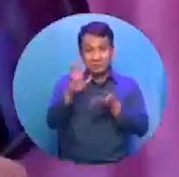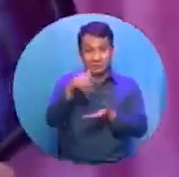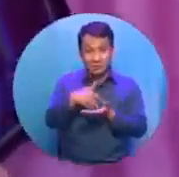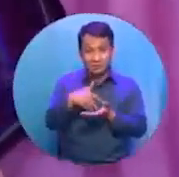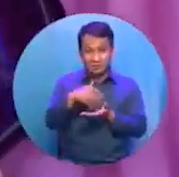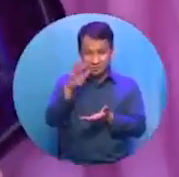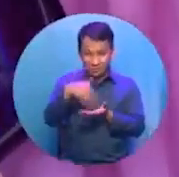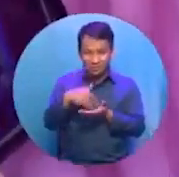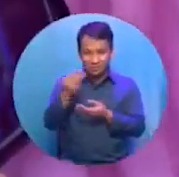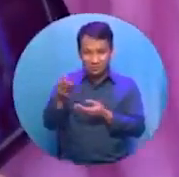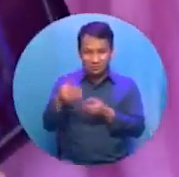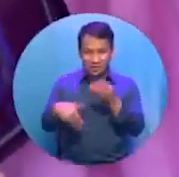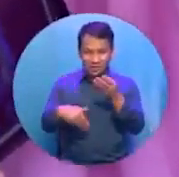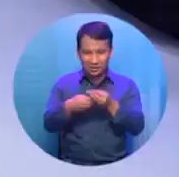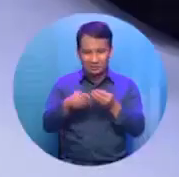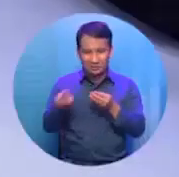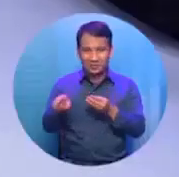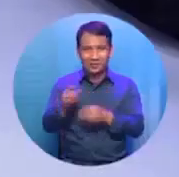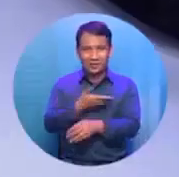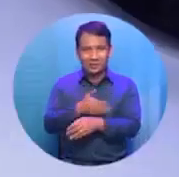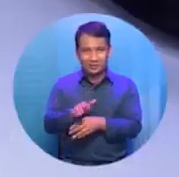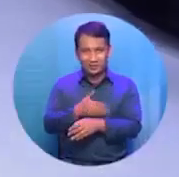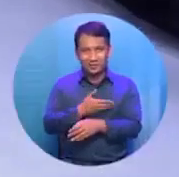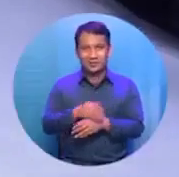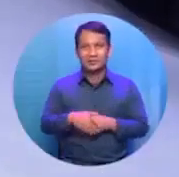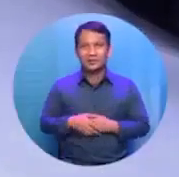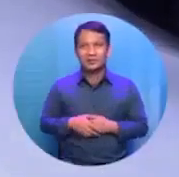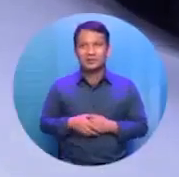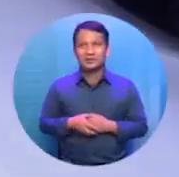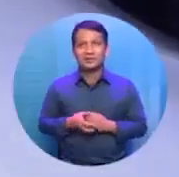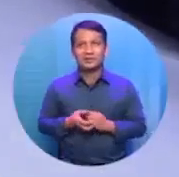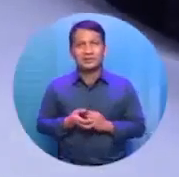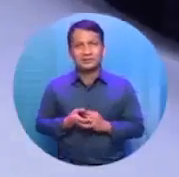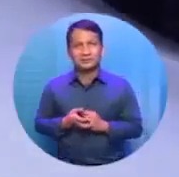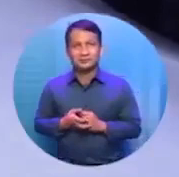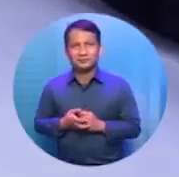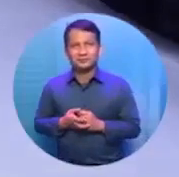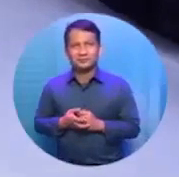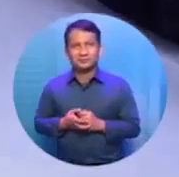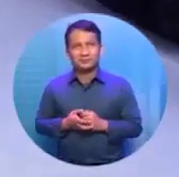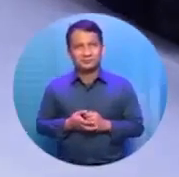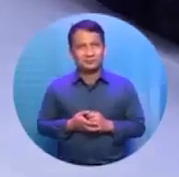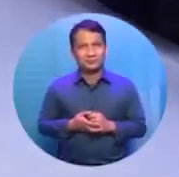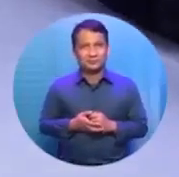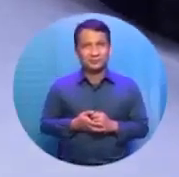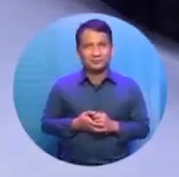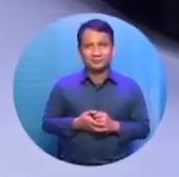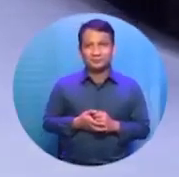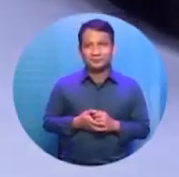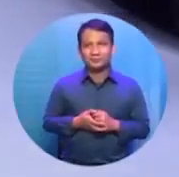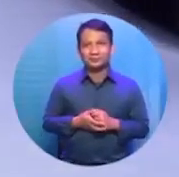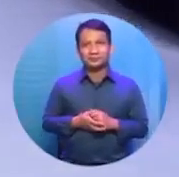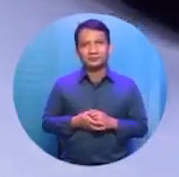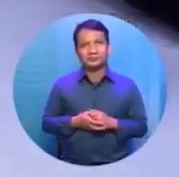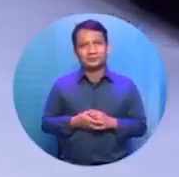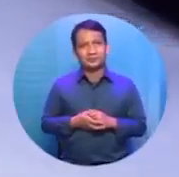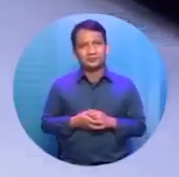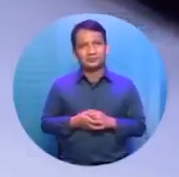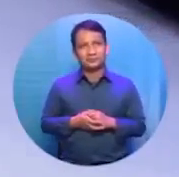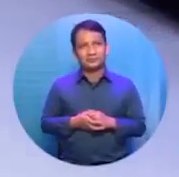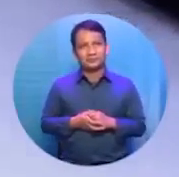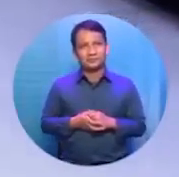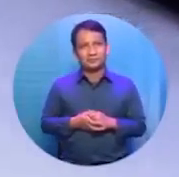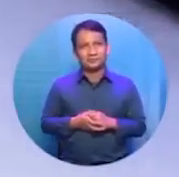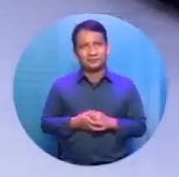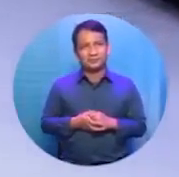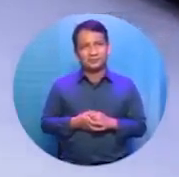natin. Oh. Ito, TNT. Anong pangalan? Ha? Ha? Queenie.